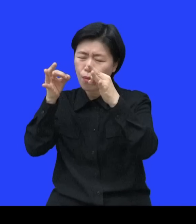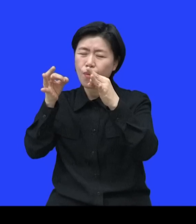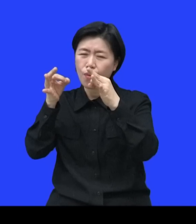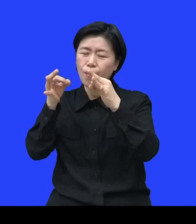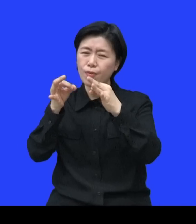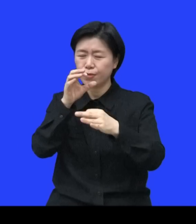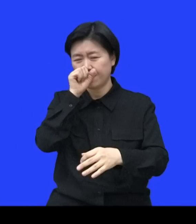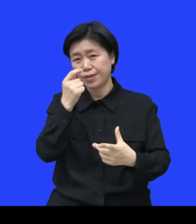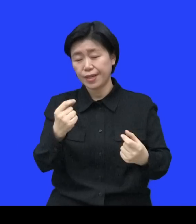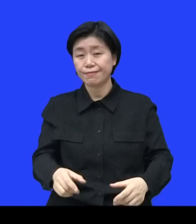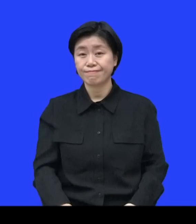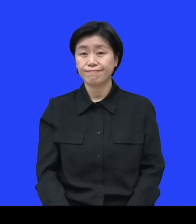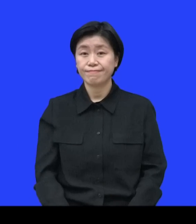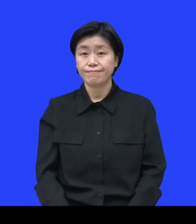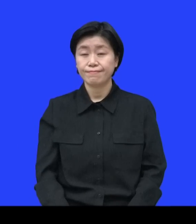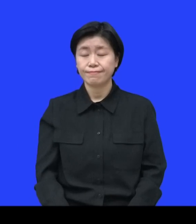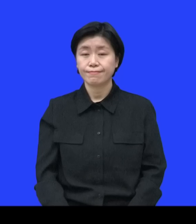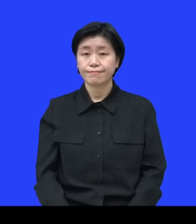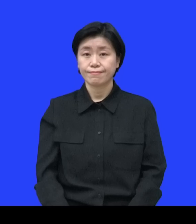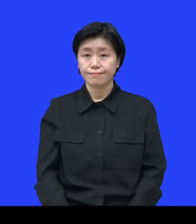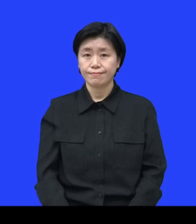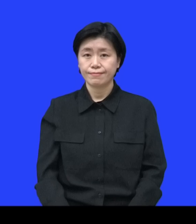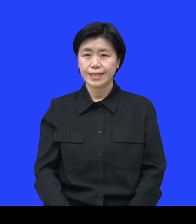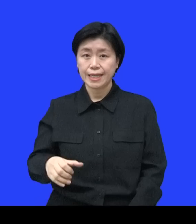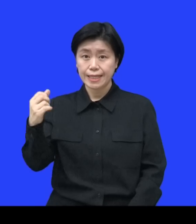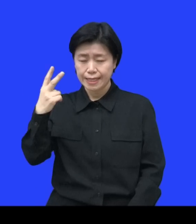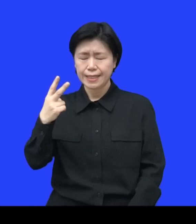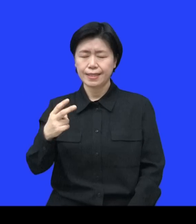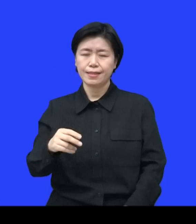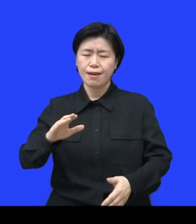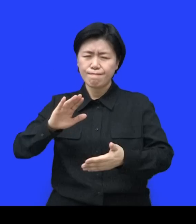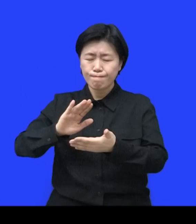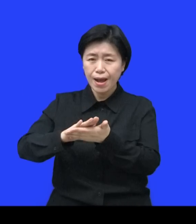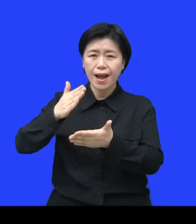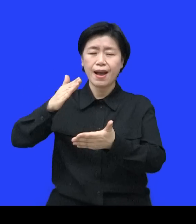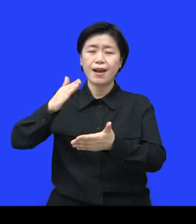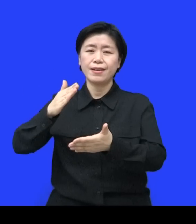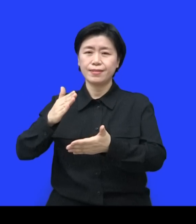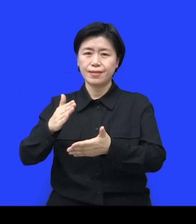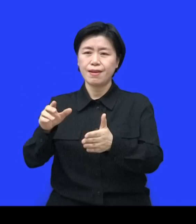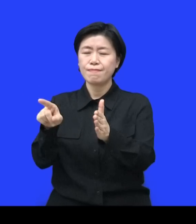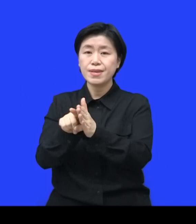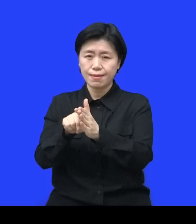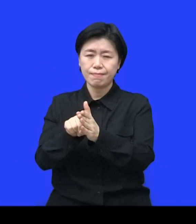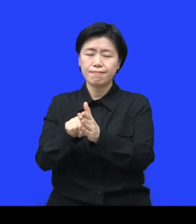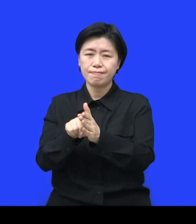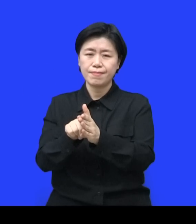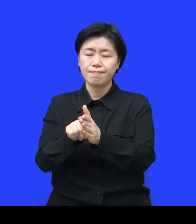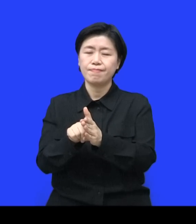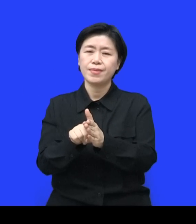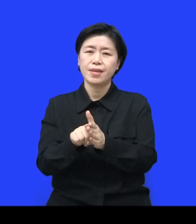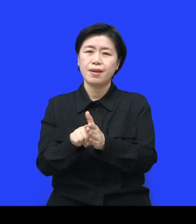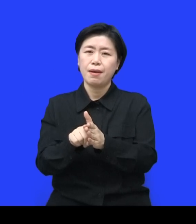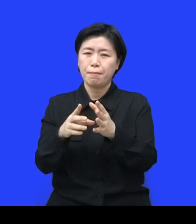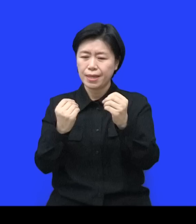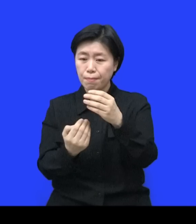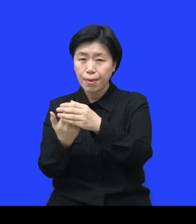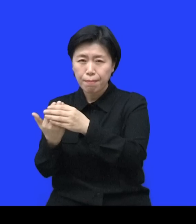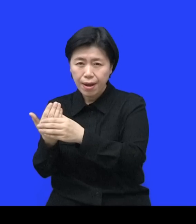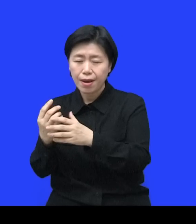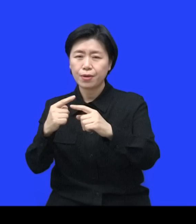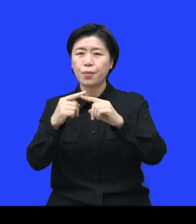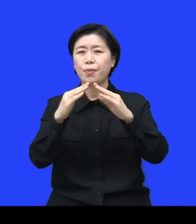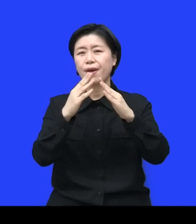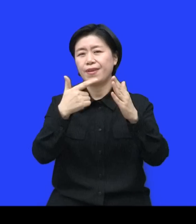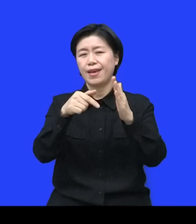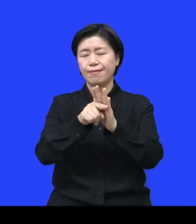싶고, 다시 한번 그 뜨거운 부흥의 역사, 회심의 역사가 예배 때마다 일어나는 그런 교회 만들어 가도록